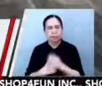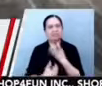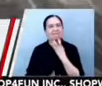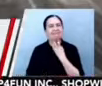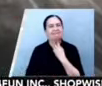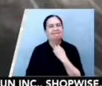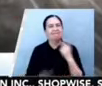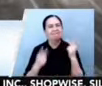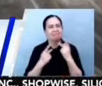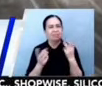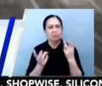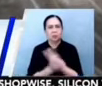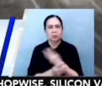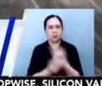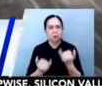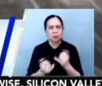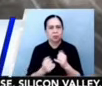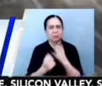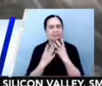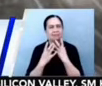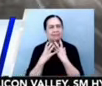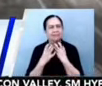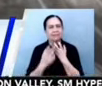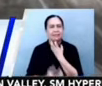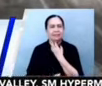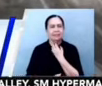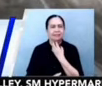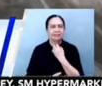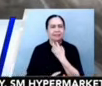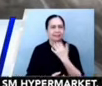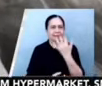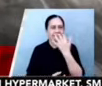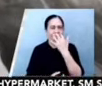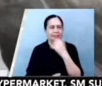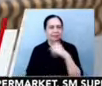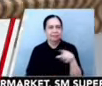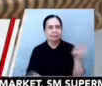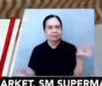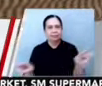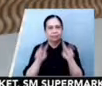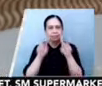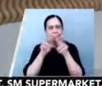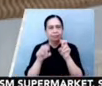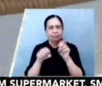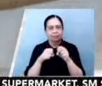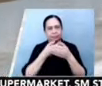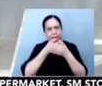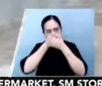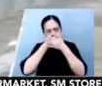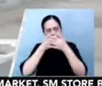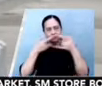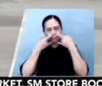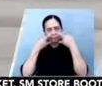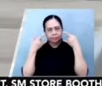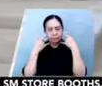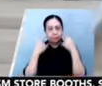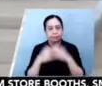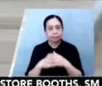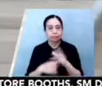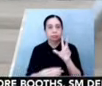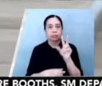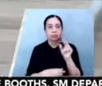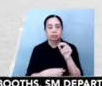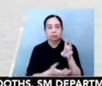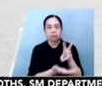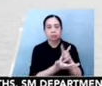ngayon nakakapanakit ng lalamunan Gagawa na yung usok diyan ng bulkan kaya nagtatakip kami umabot sa mahigit t bayan ang apektado ng